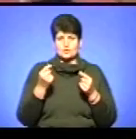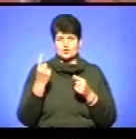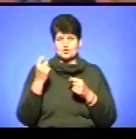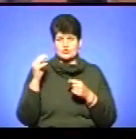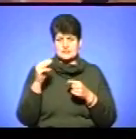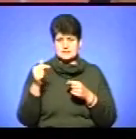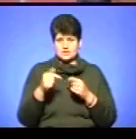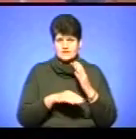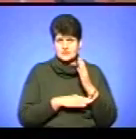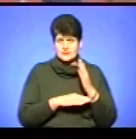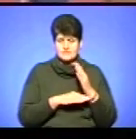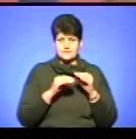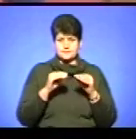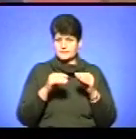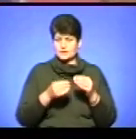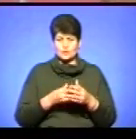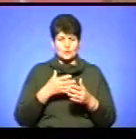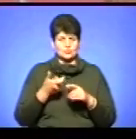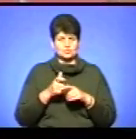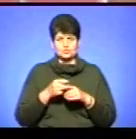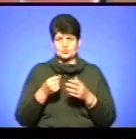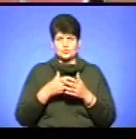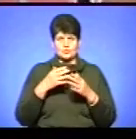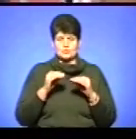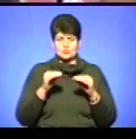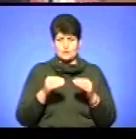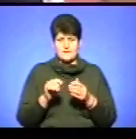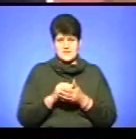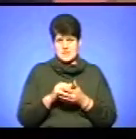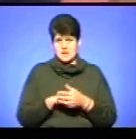дорогий посадковий матеріал. Ну, зараз взагалі дуже дорогий посадковий матеріал.